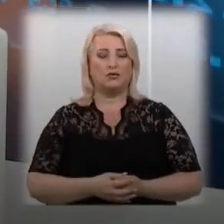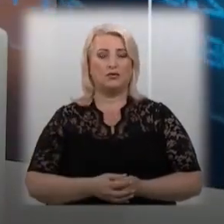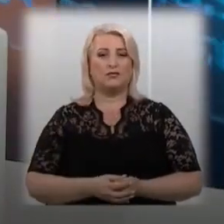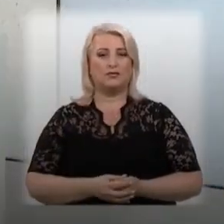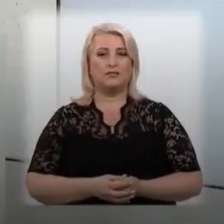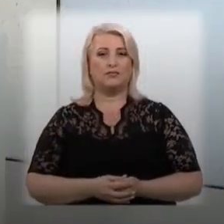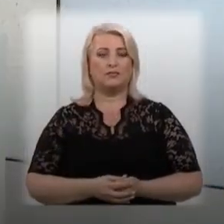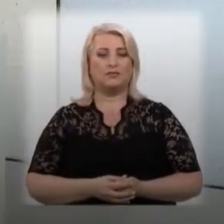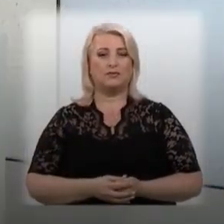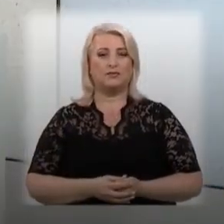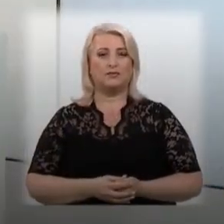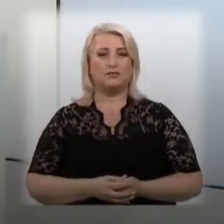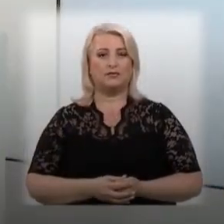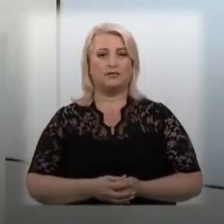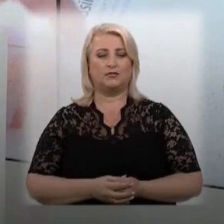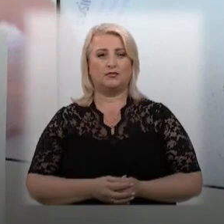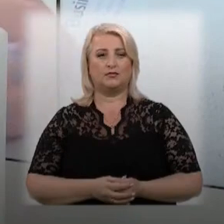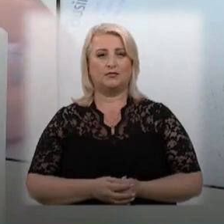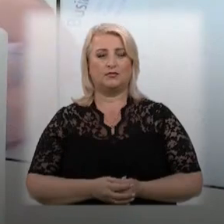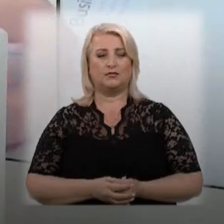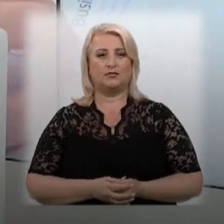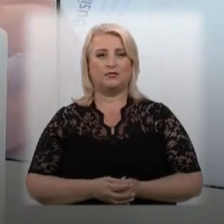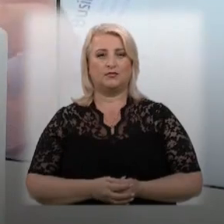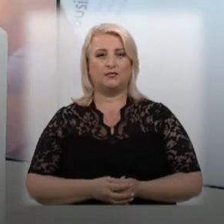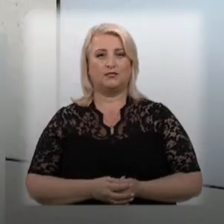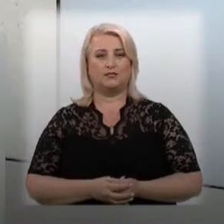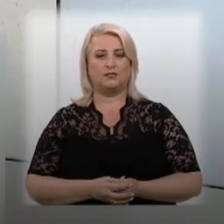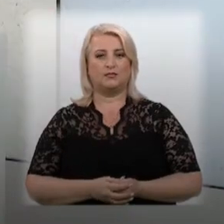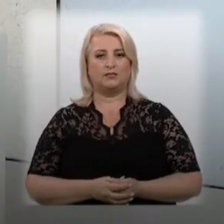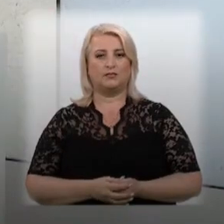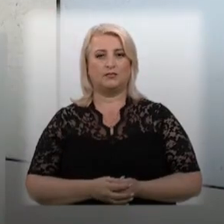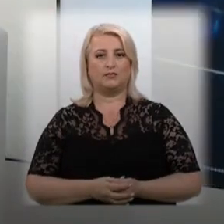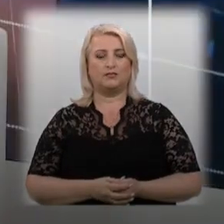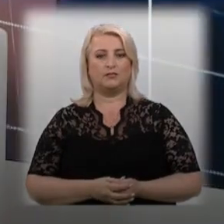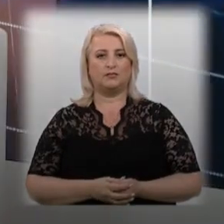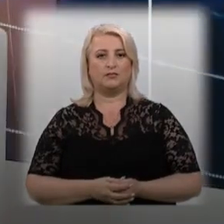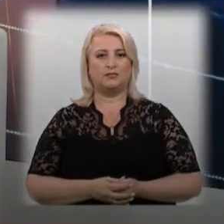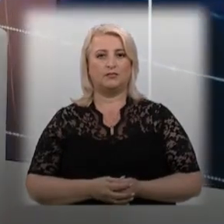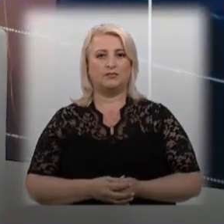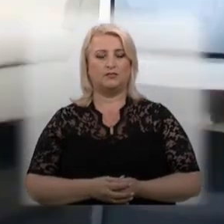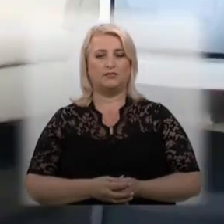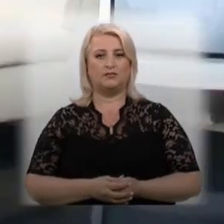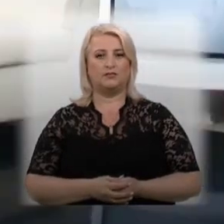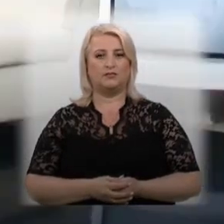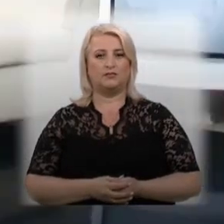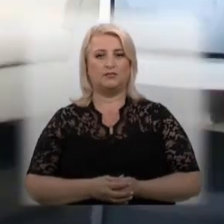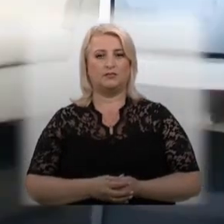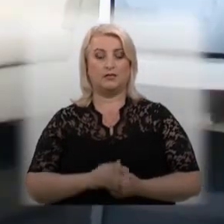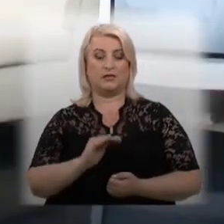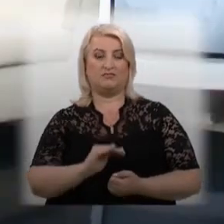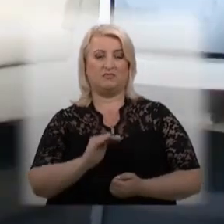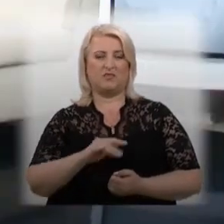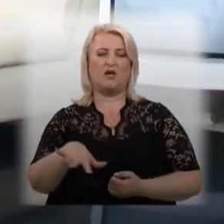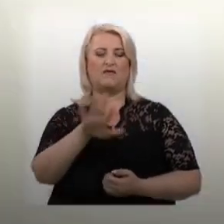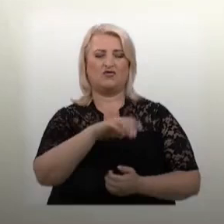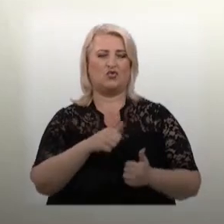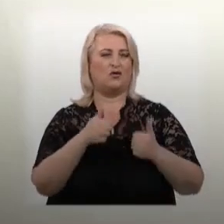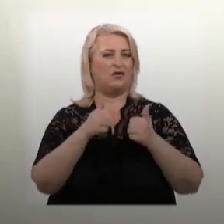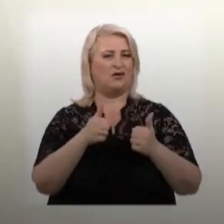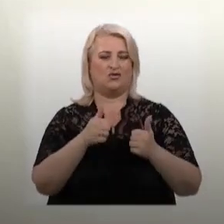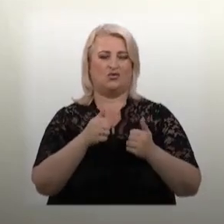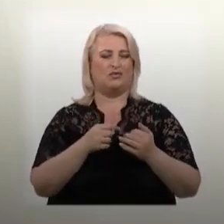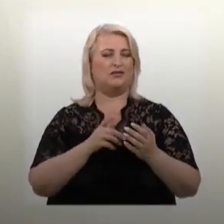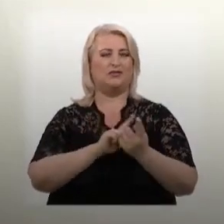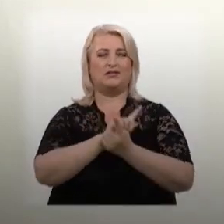ne de ne așteaptă ne garantează Nu știu acest lucru spirala urme de jos câte grame schimbări în